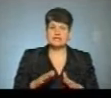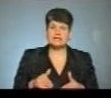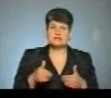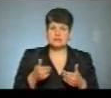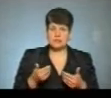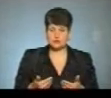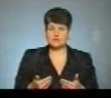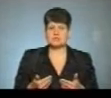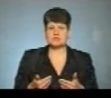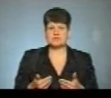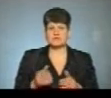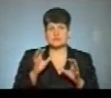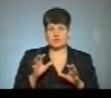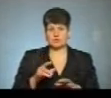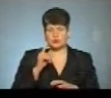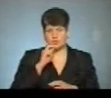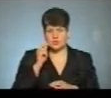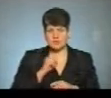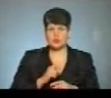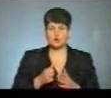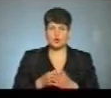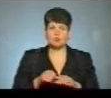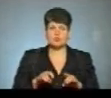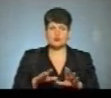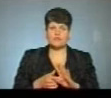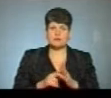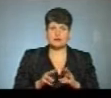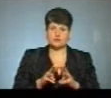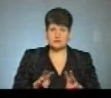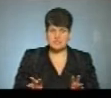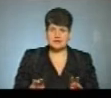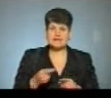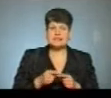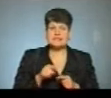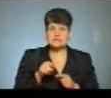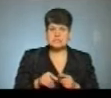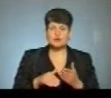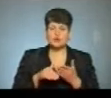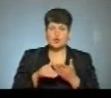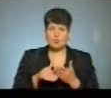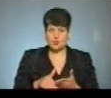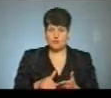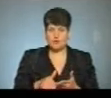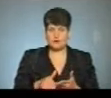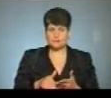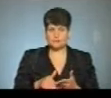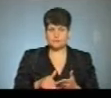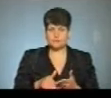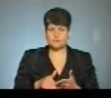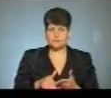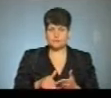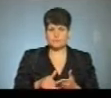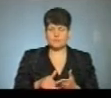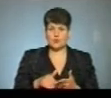до законів України, а деякі відповідно до постанов Кабінету міністрів. То, власне, такі допомоги, як по догляду за, за особами